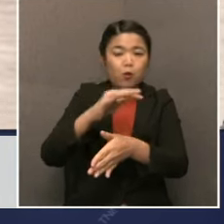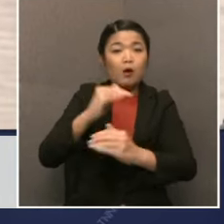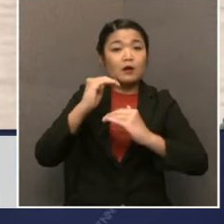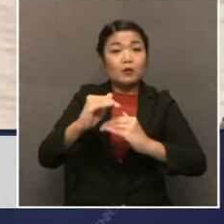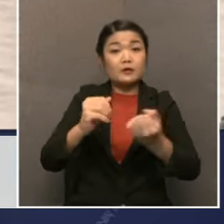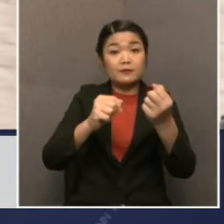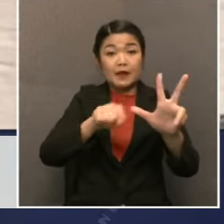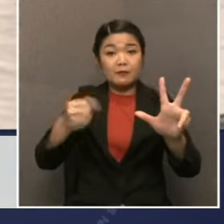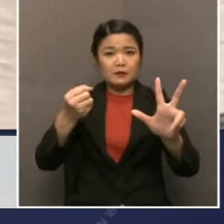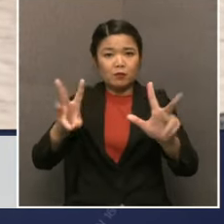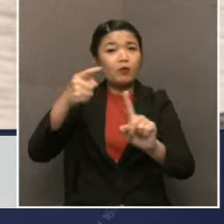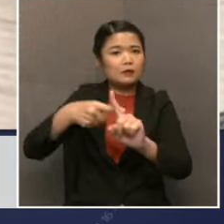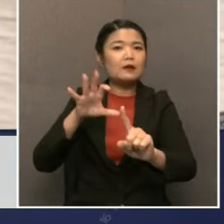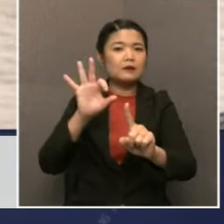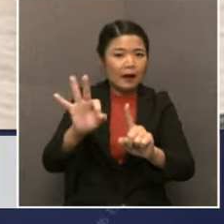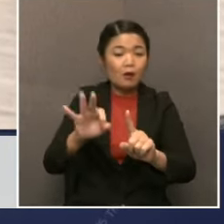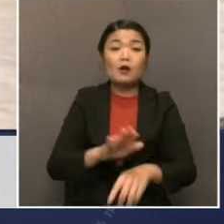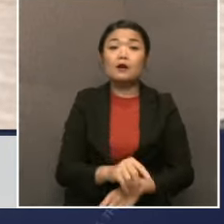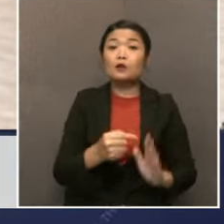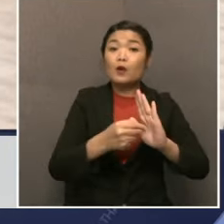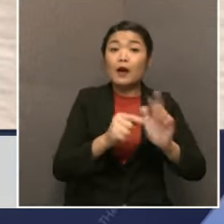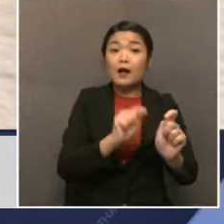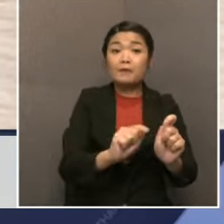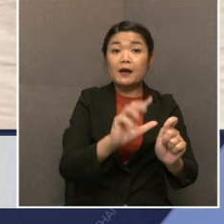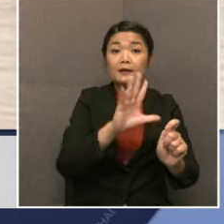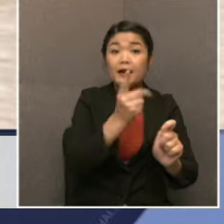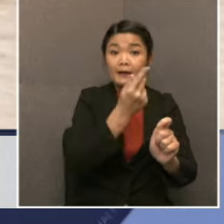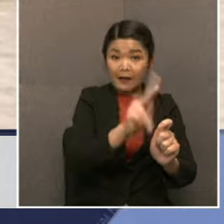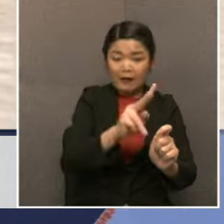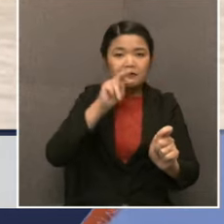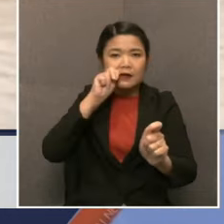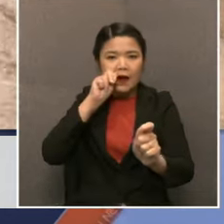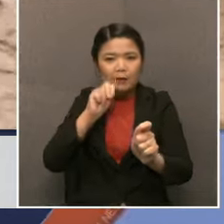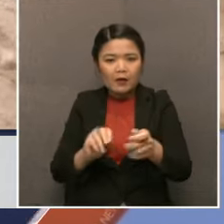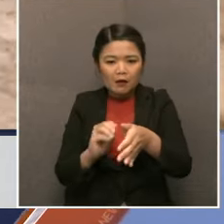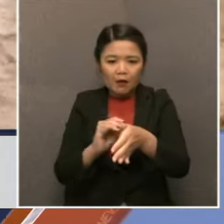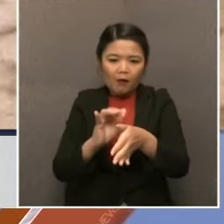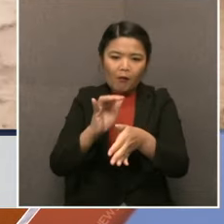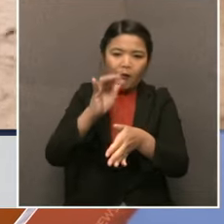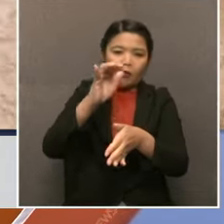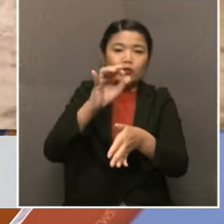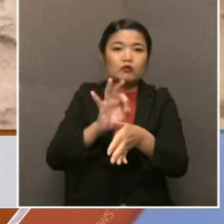บนก็อาจจะเพิ่มสู่อีกประมาณ 1 เมต liเหลื